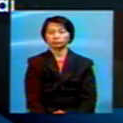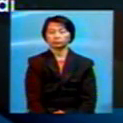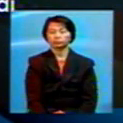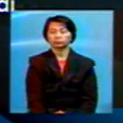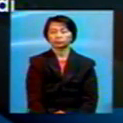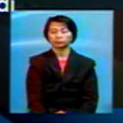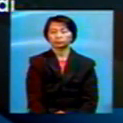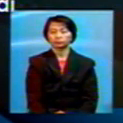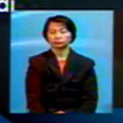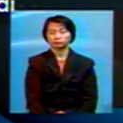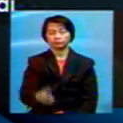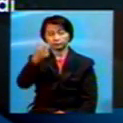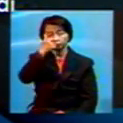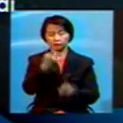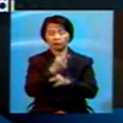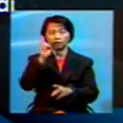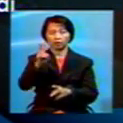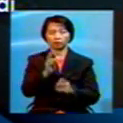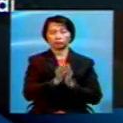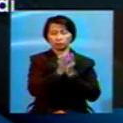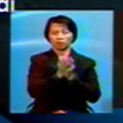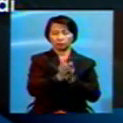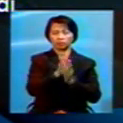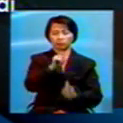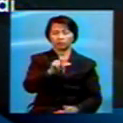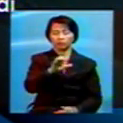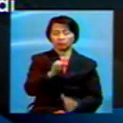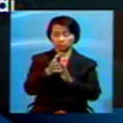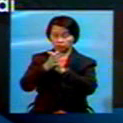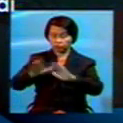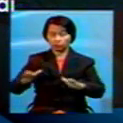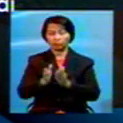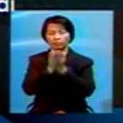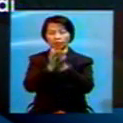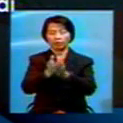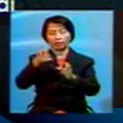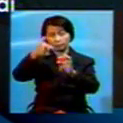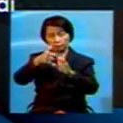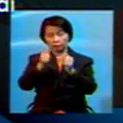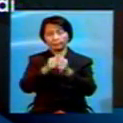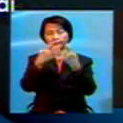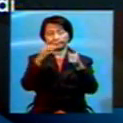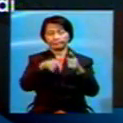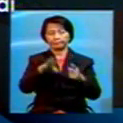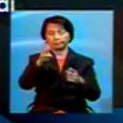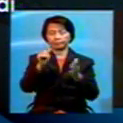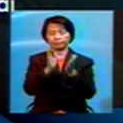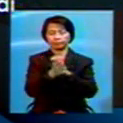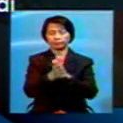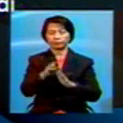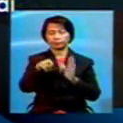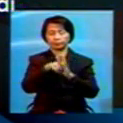tadi ini kali kedua KD Terengganu menyelamatkan kapal tangki minyak selepas insiden pada 14 Jun lalu melibatkan m